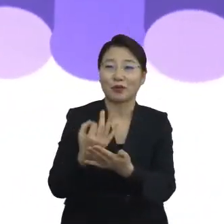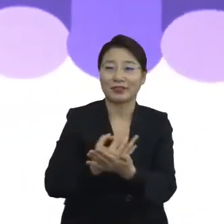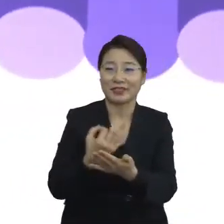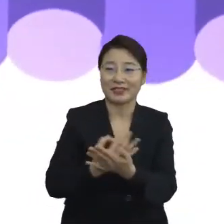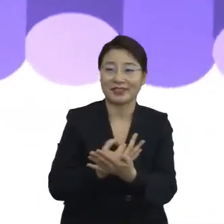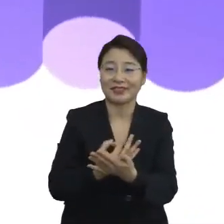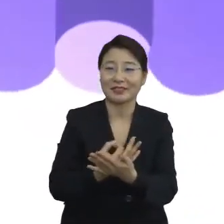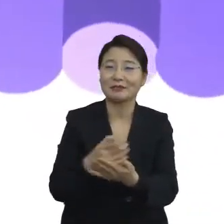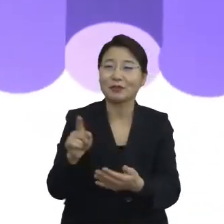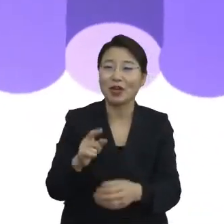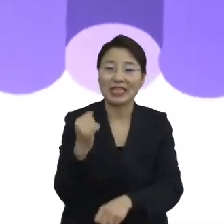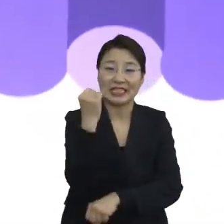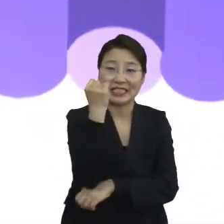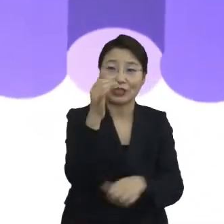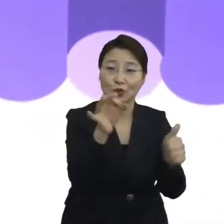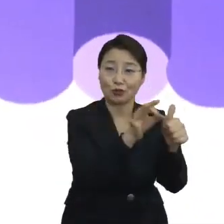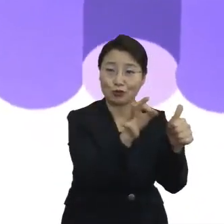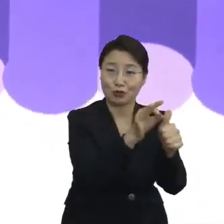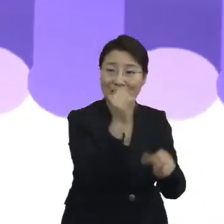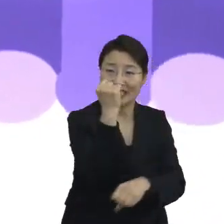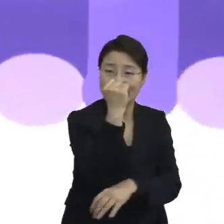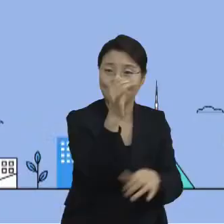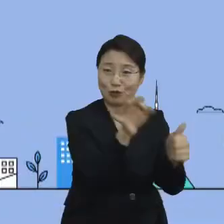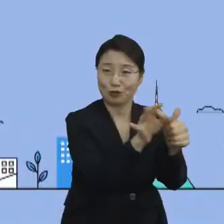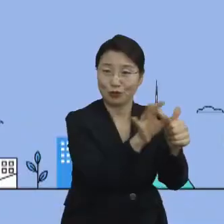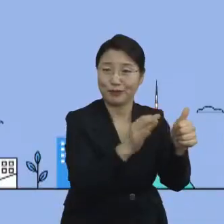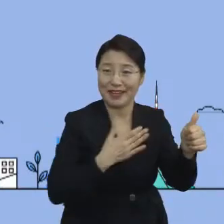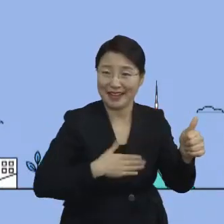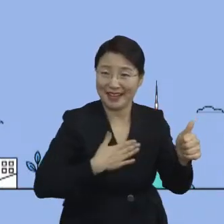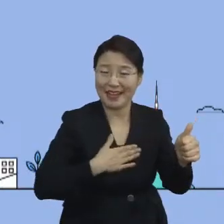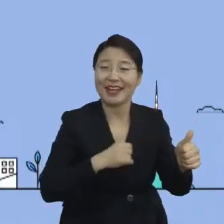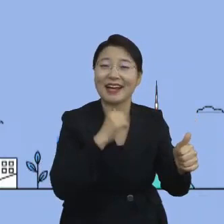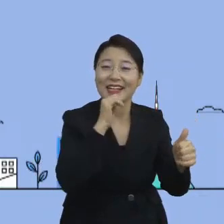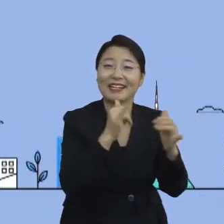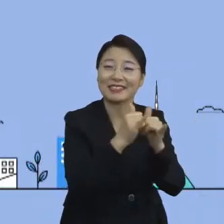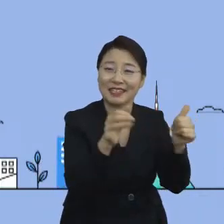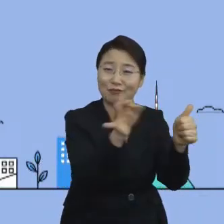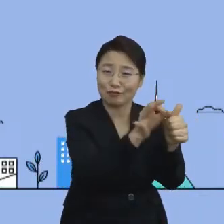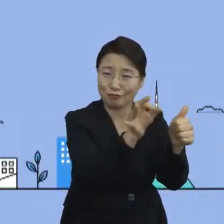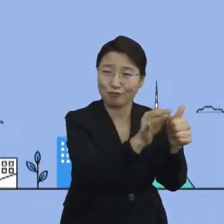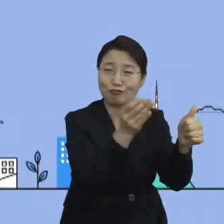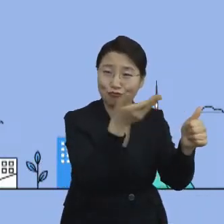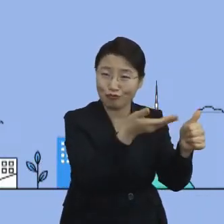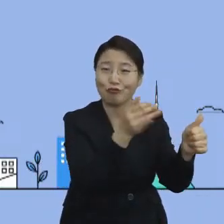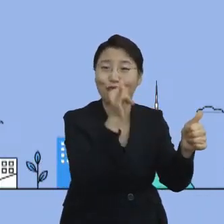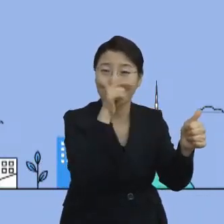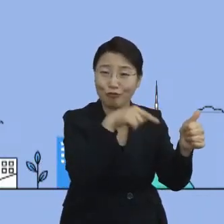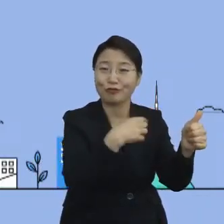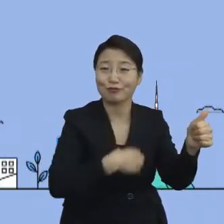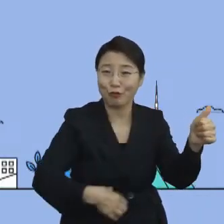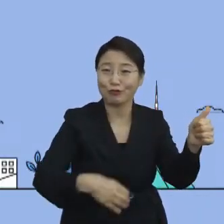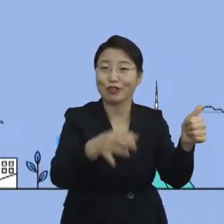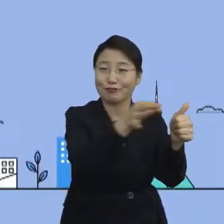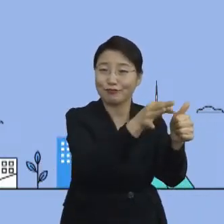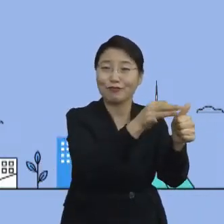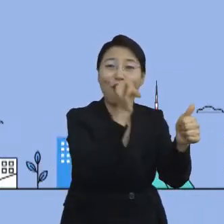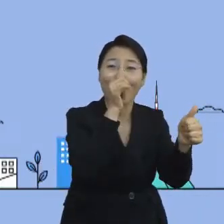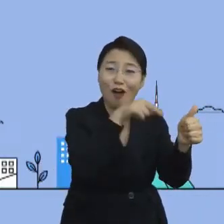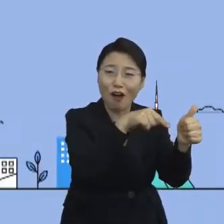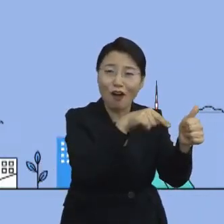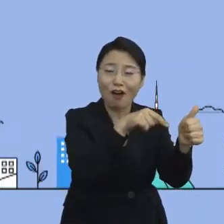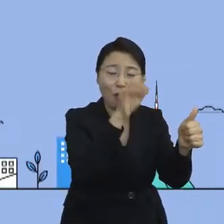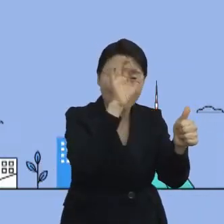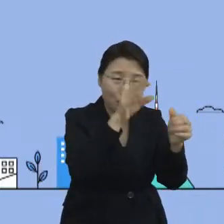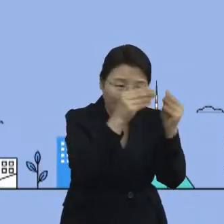하면요, 기초수급자 제도는 다 아시죠. 현재 제일 어려운 분들 보듬는 제도인데 이게 여러 가지